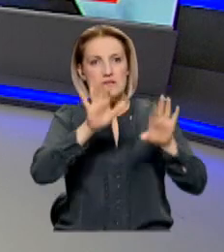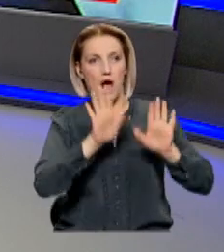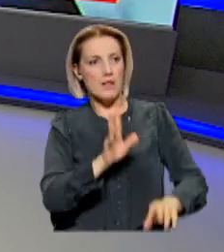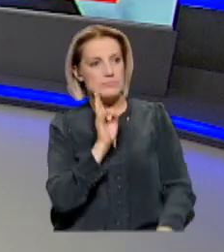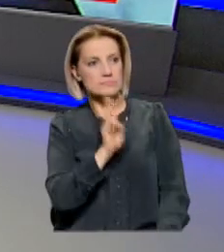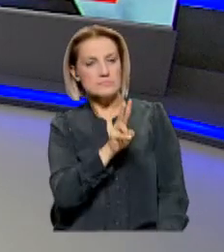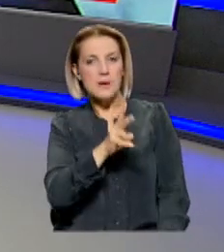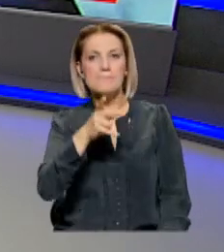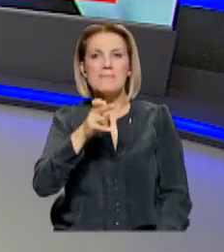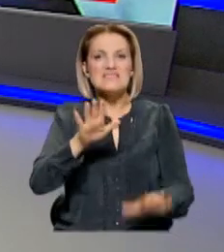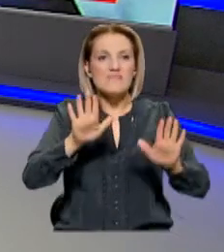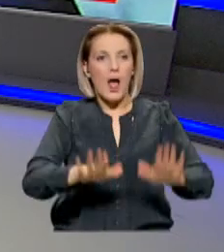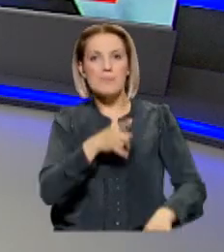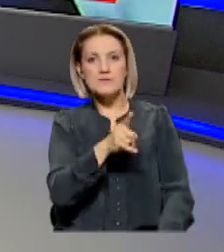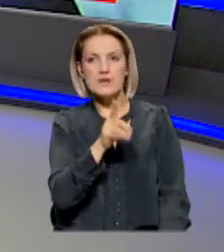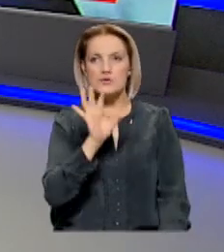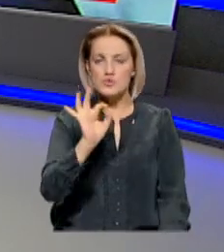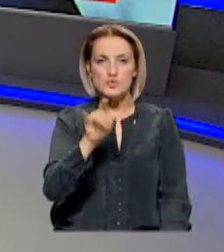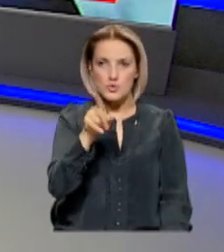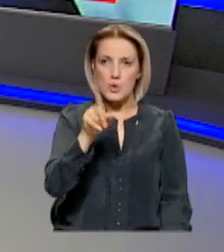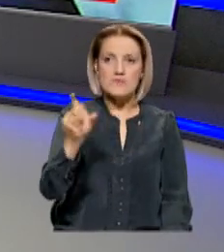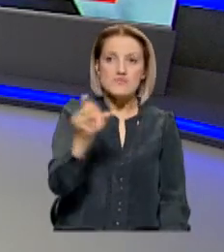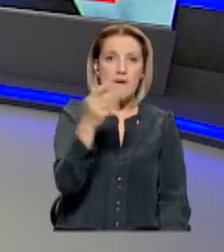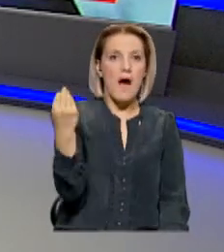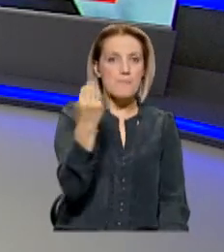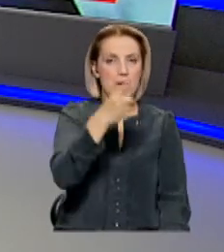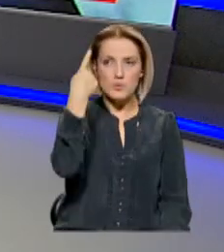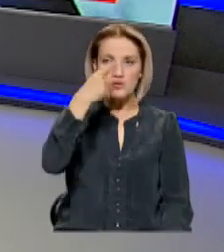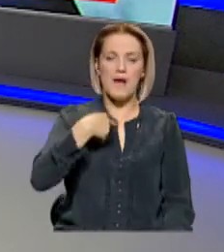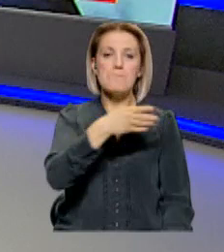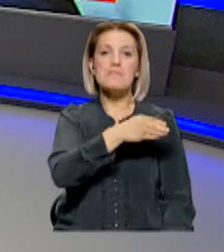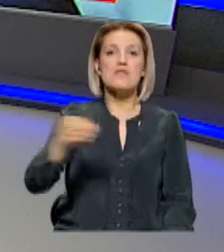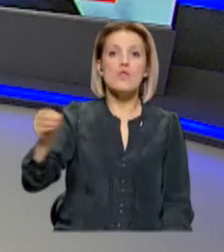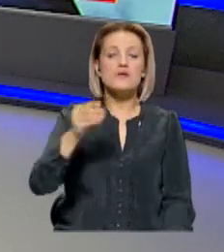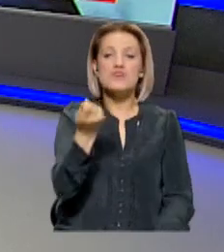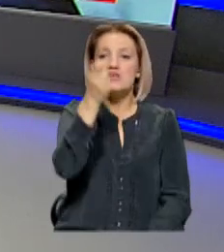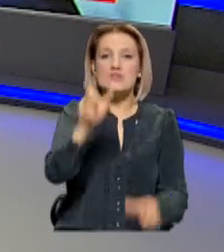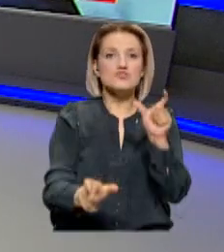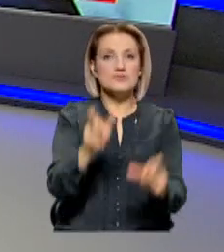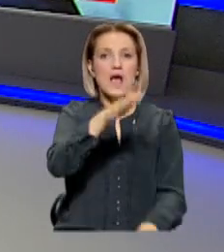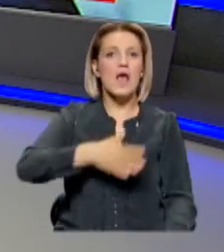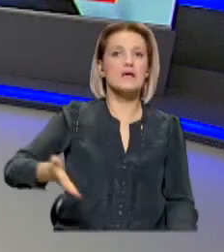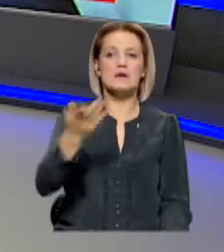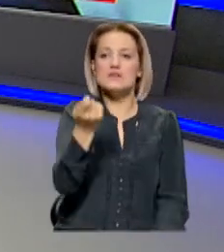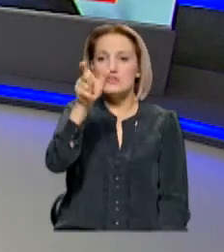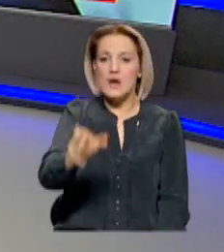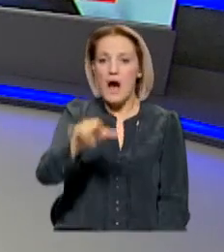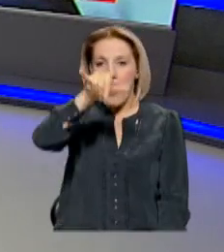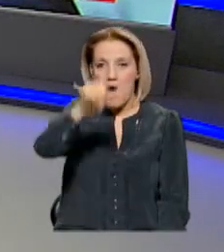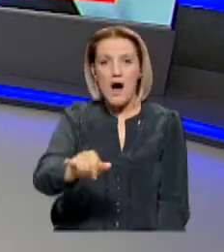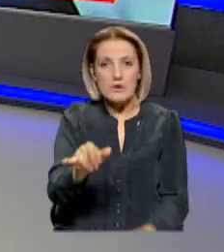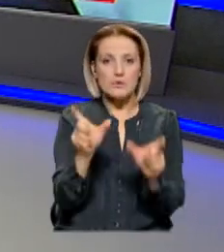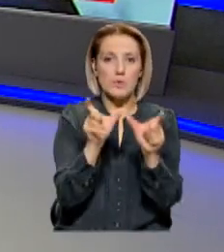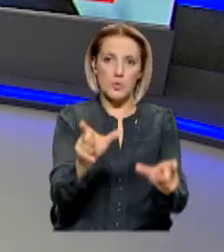kalmasına pasif kalmasına rağmen şu çıkışı yapmasından dolayı milyonlarca işçiyi isim hakkını